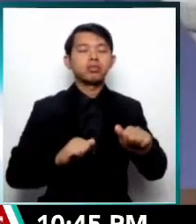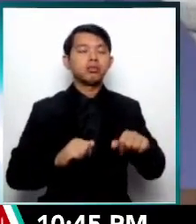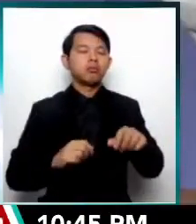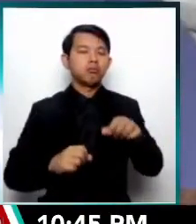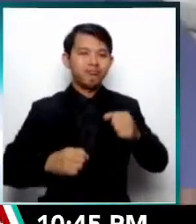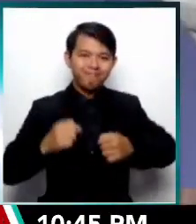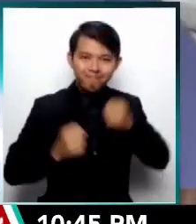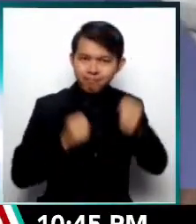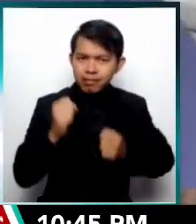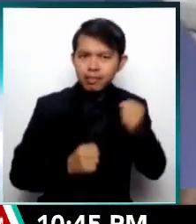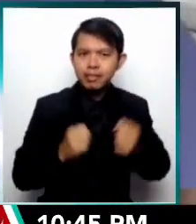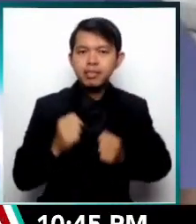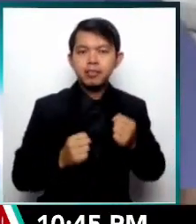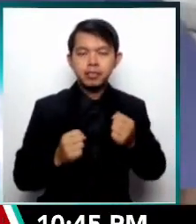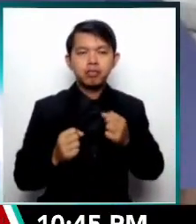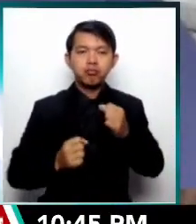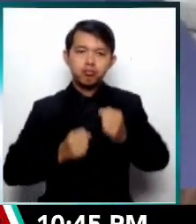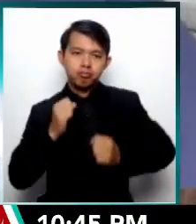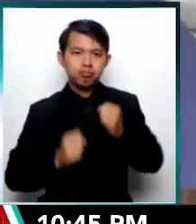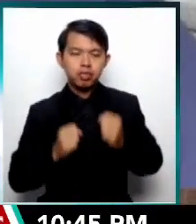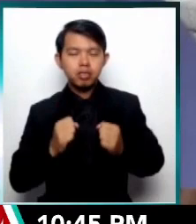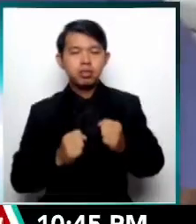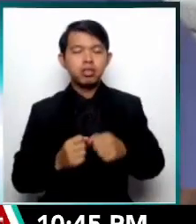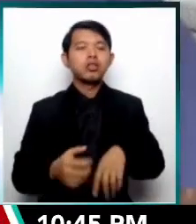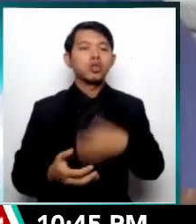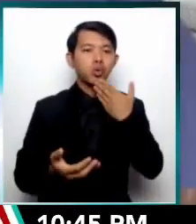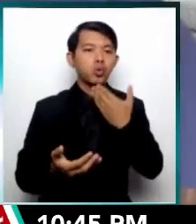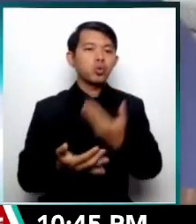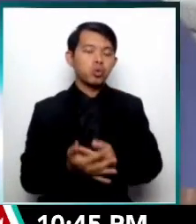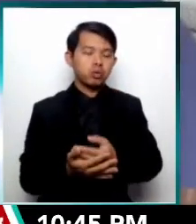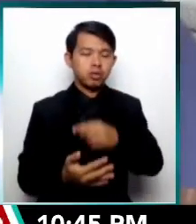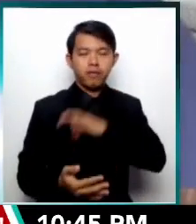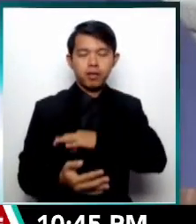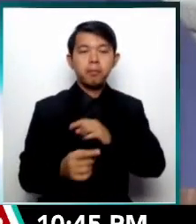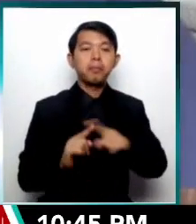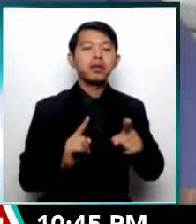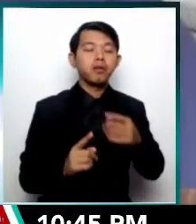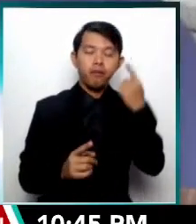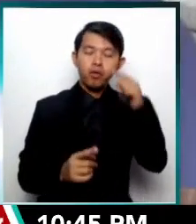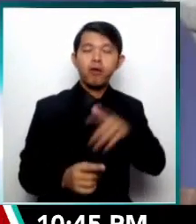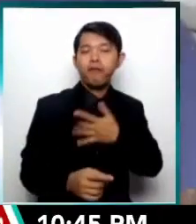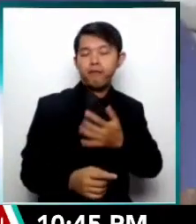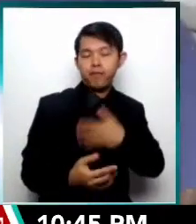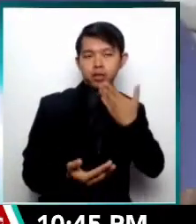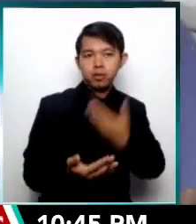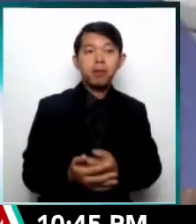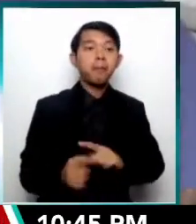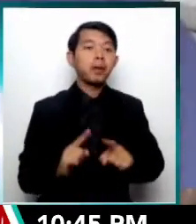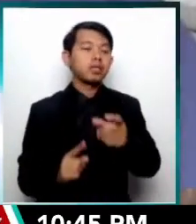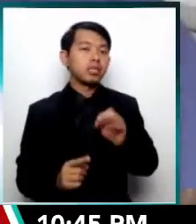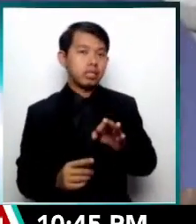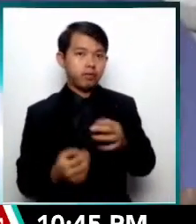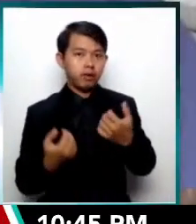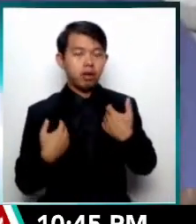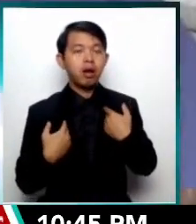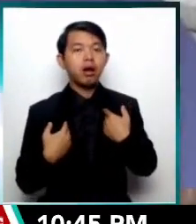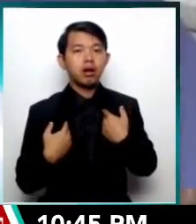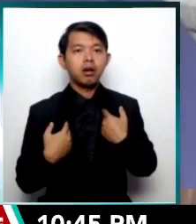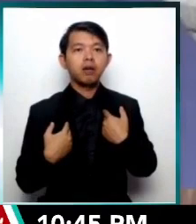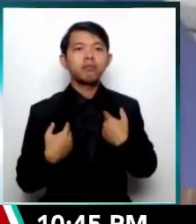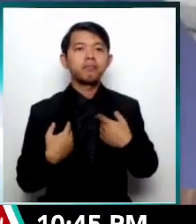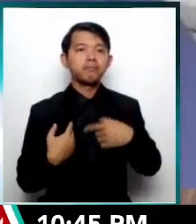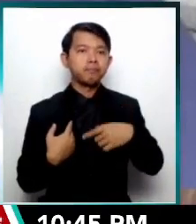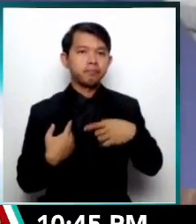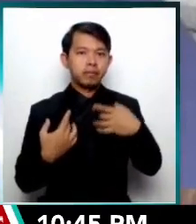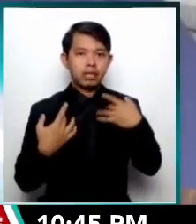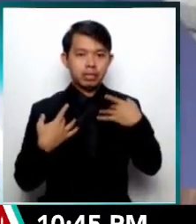good. But if you have depression, because it's a clinical disorder, no yan na hindi